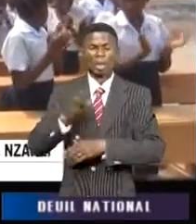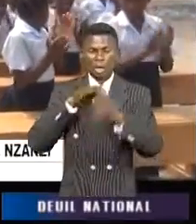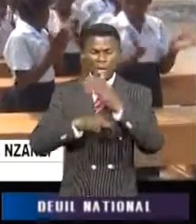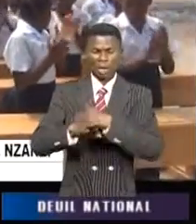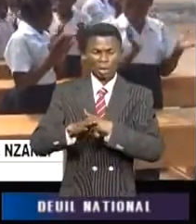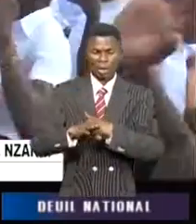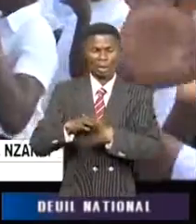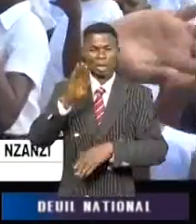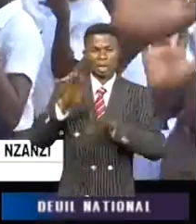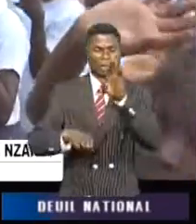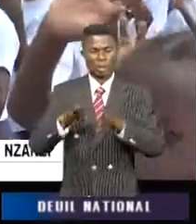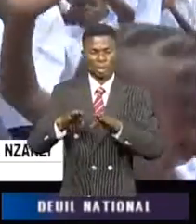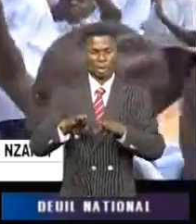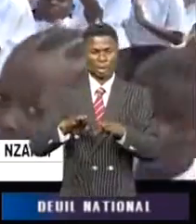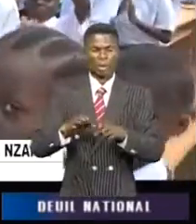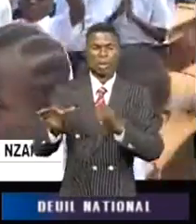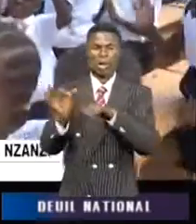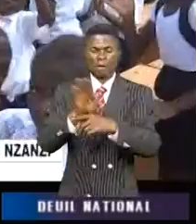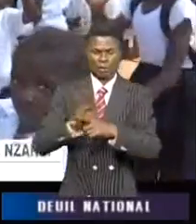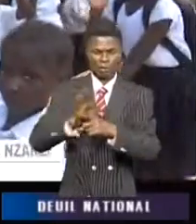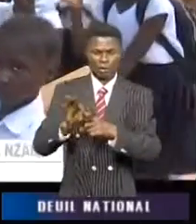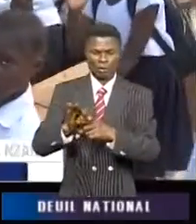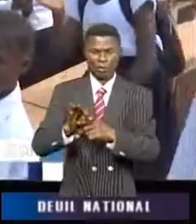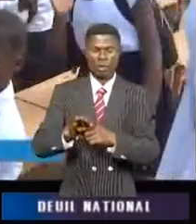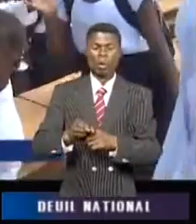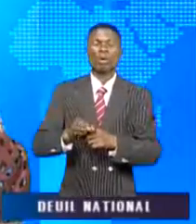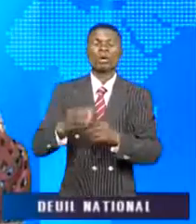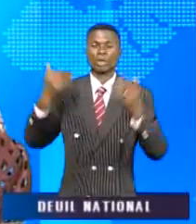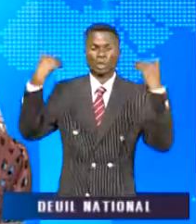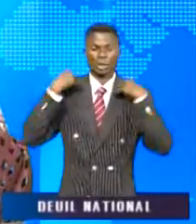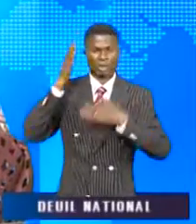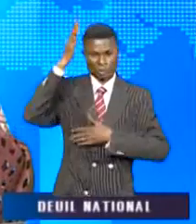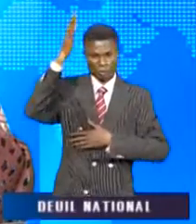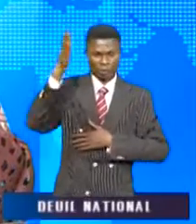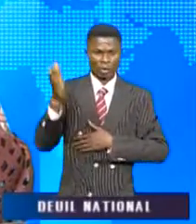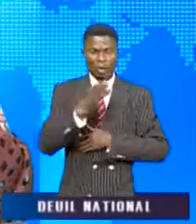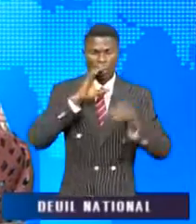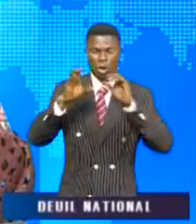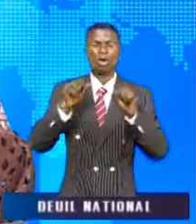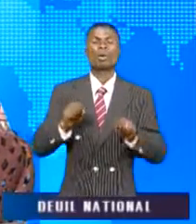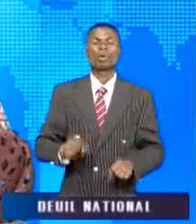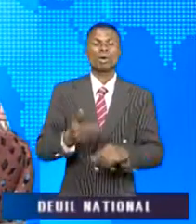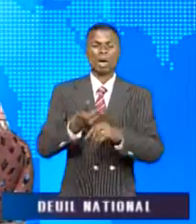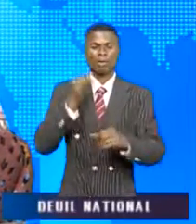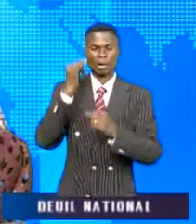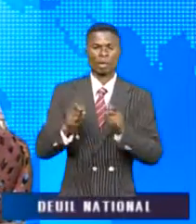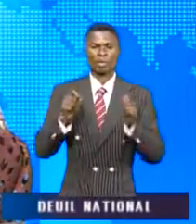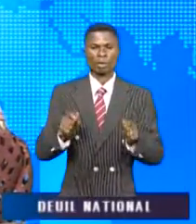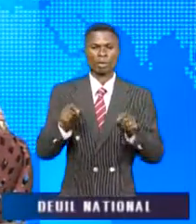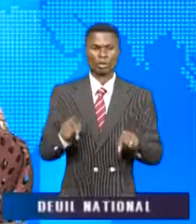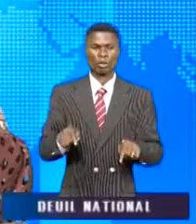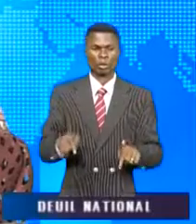à cette démarche qui vise la formation des élites de demain. Un communiqué nécrologique avant de boucler complètement